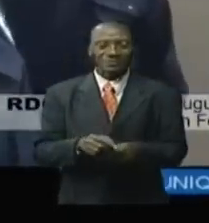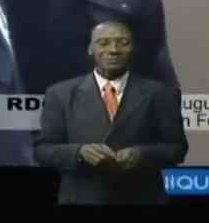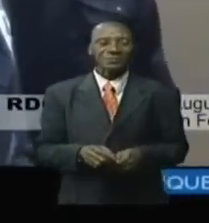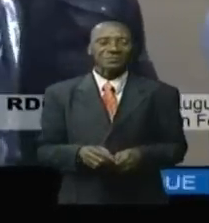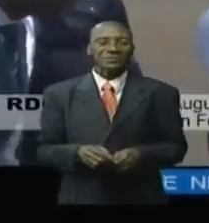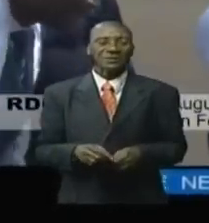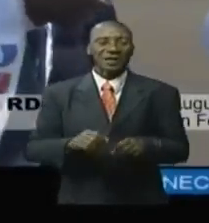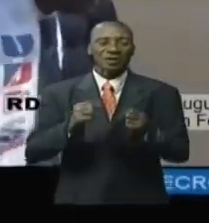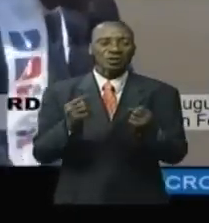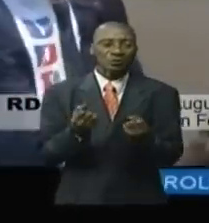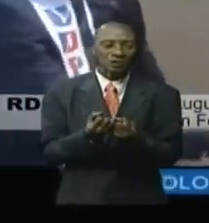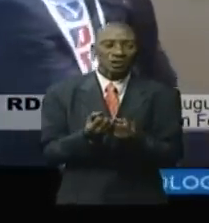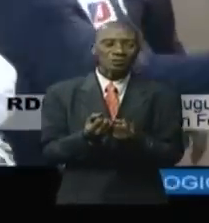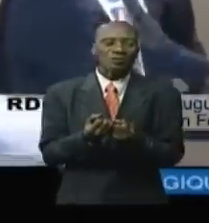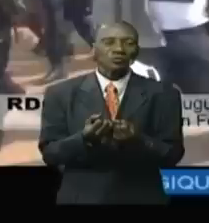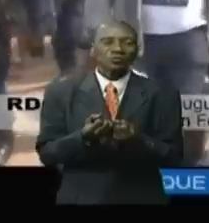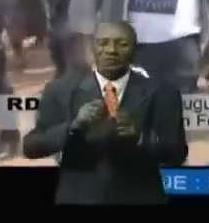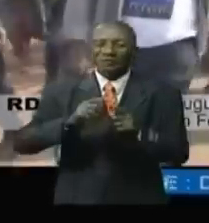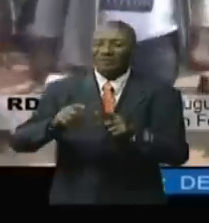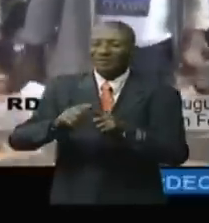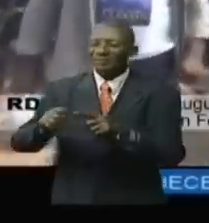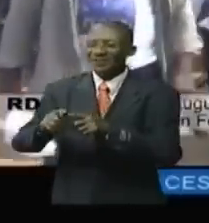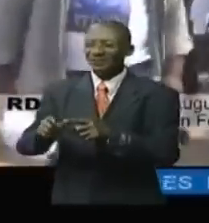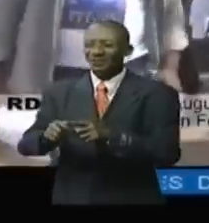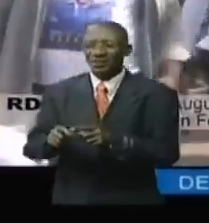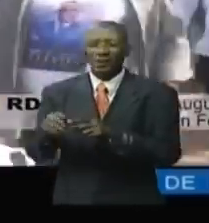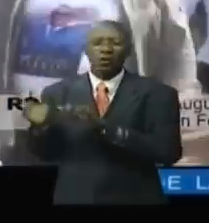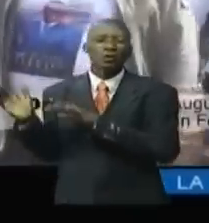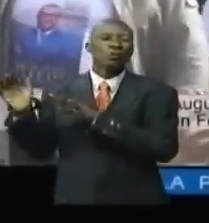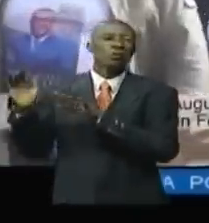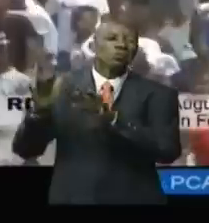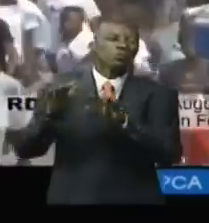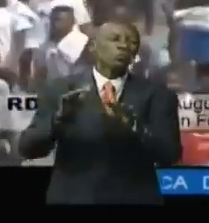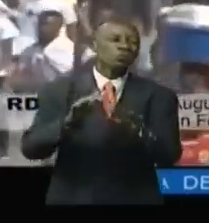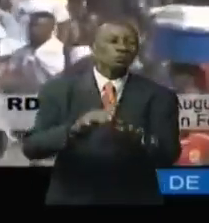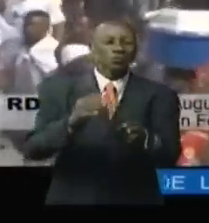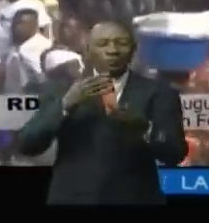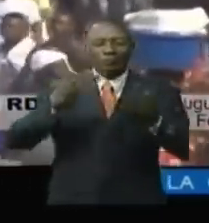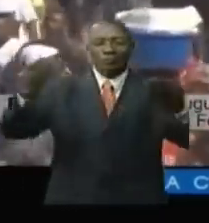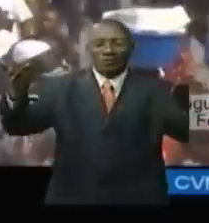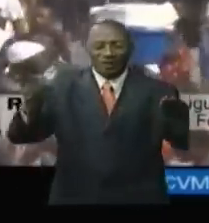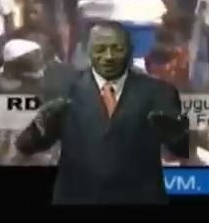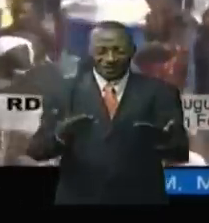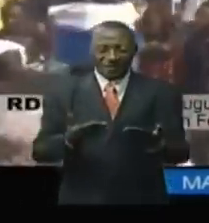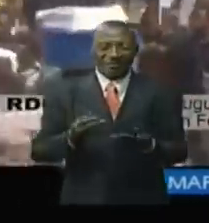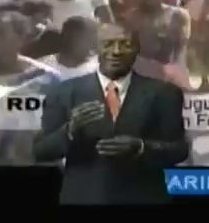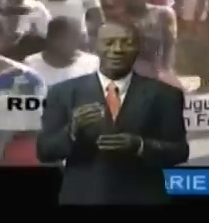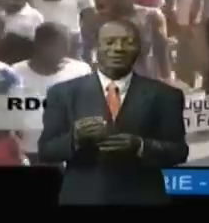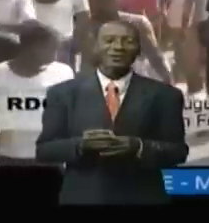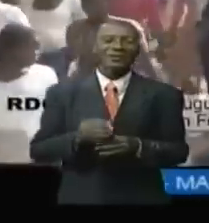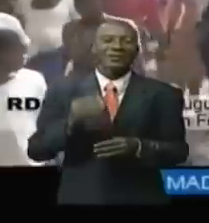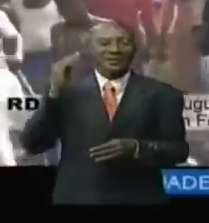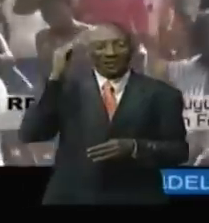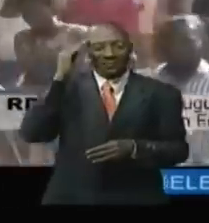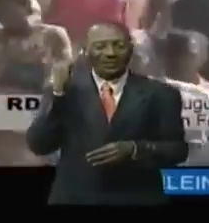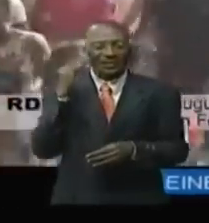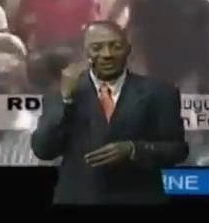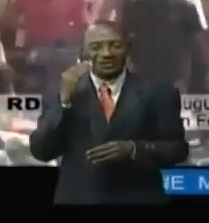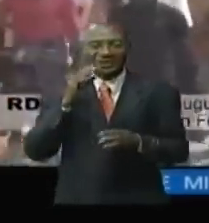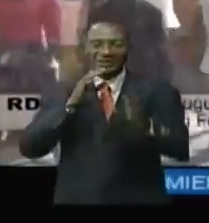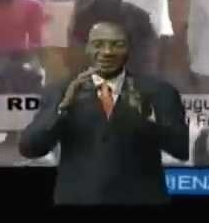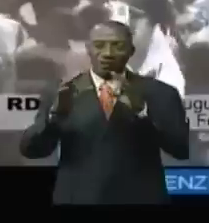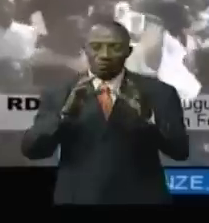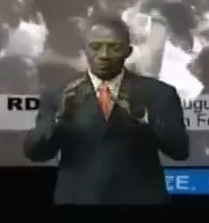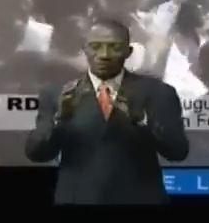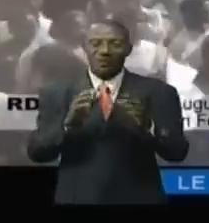partie du pays avait réservé un accueil chaleureux à celui qu'on appelle Mutoto wa Simba ni Simba. Attendez, les fils du lion